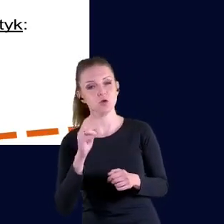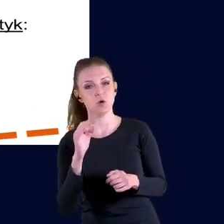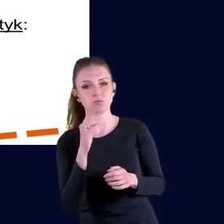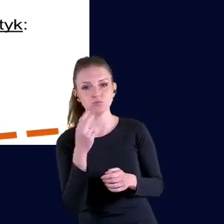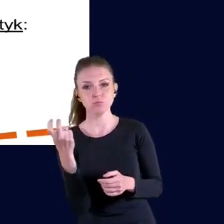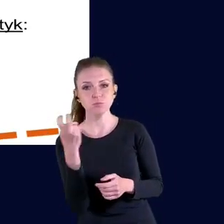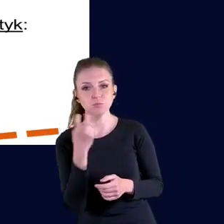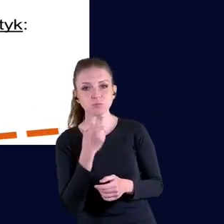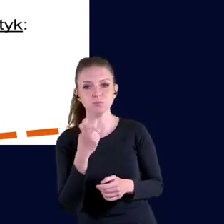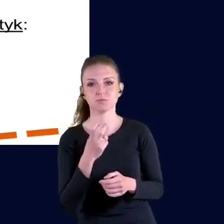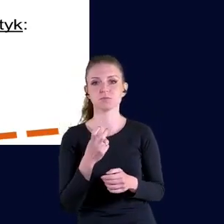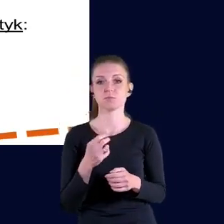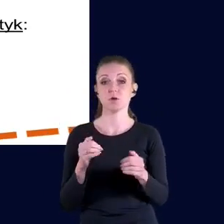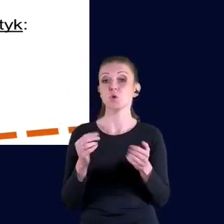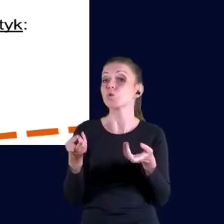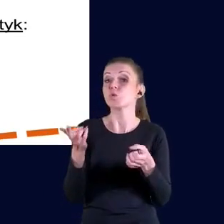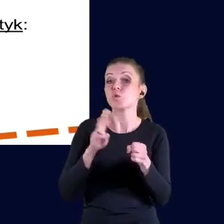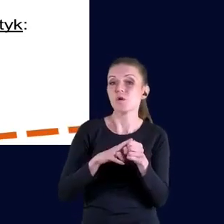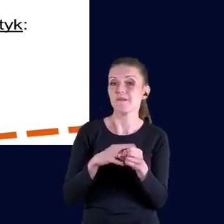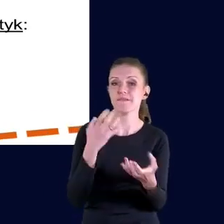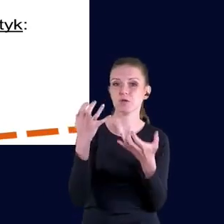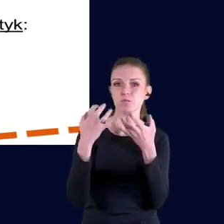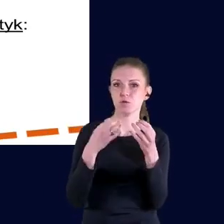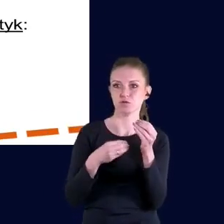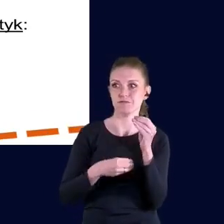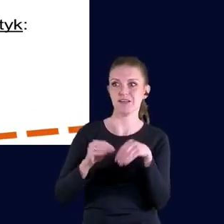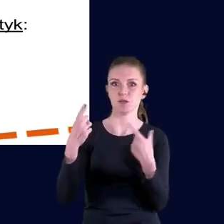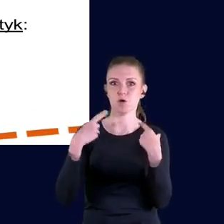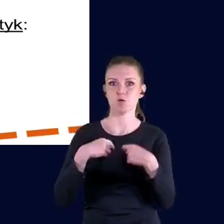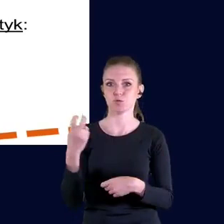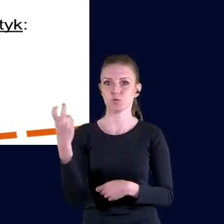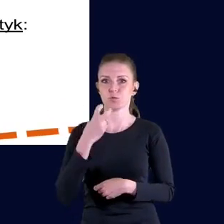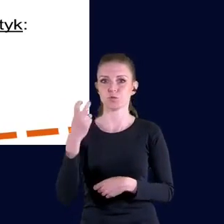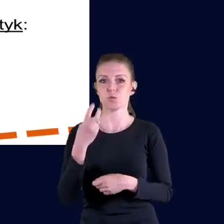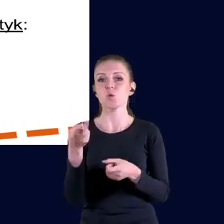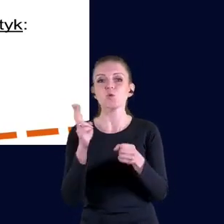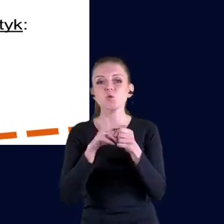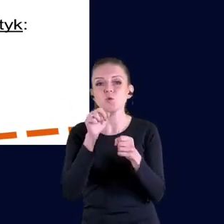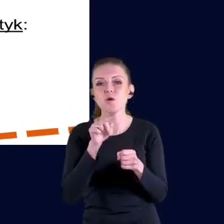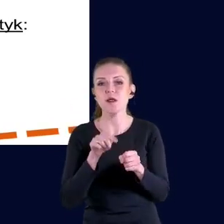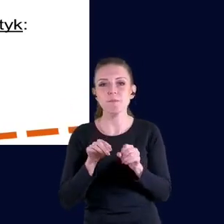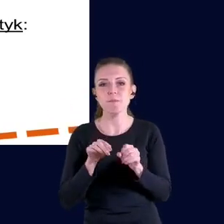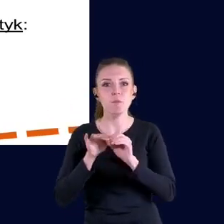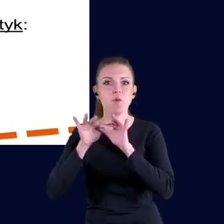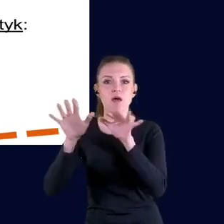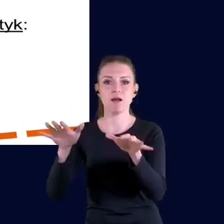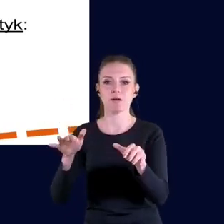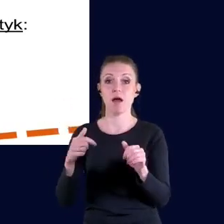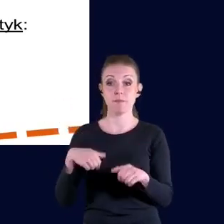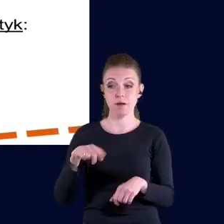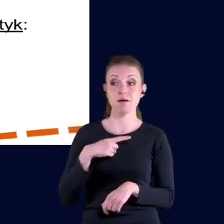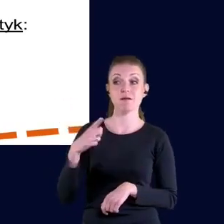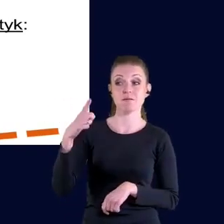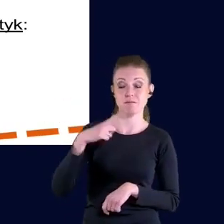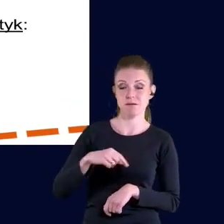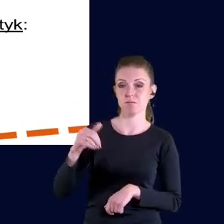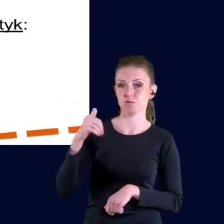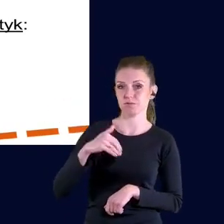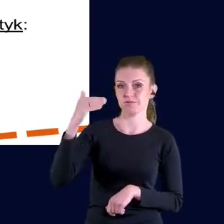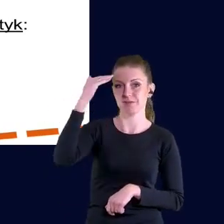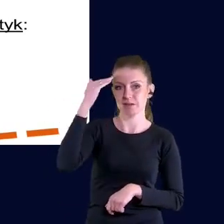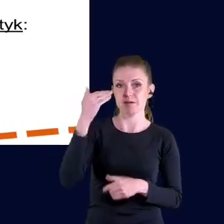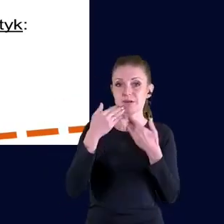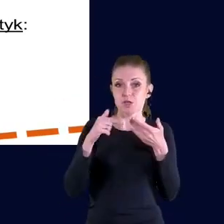jakie komunikaty cieszą się największą popularnością Co daje taką możliwość